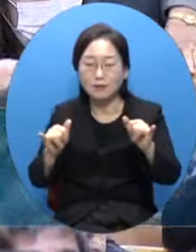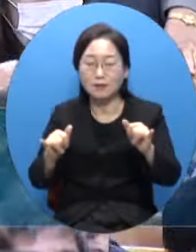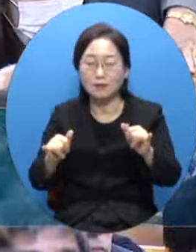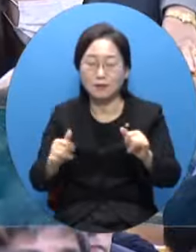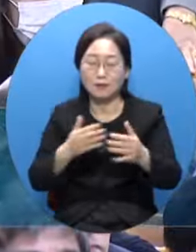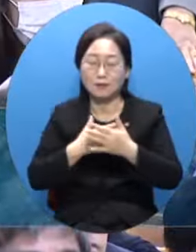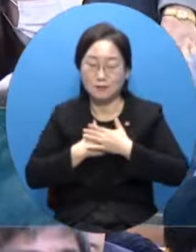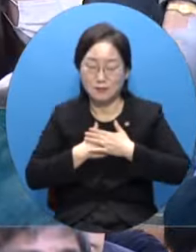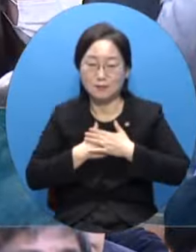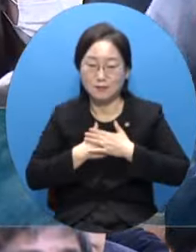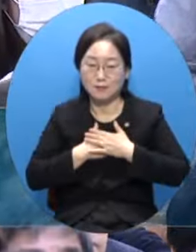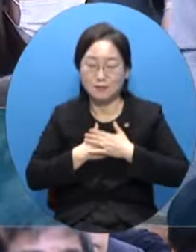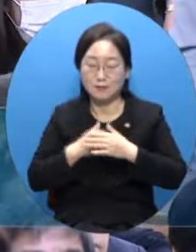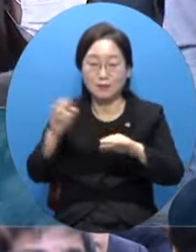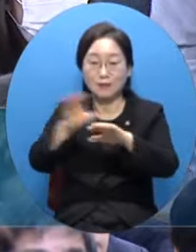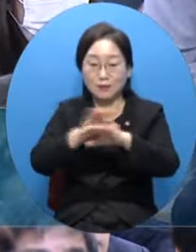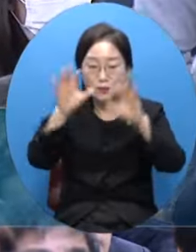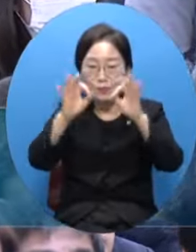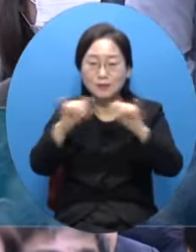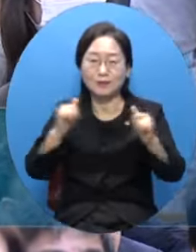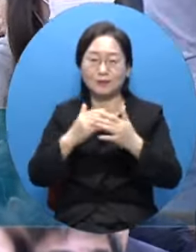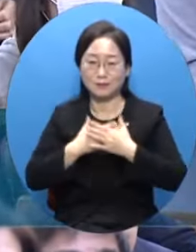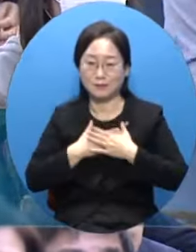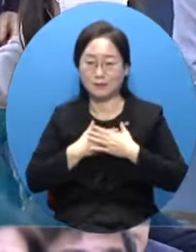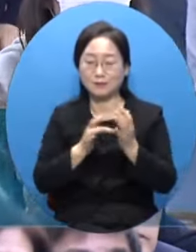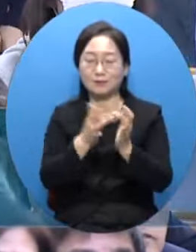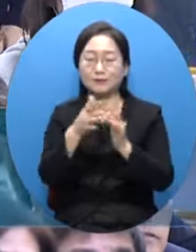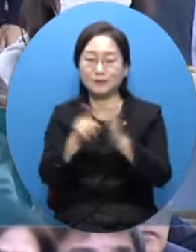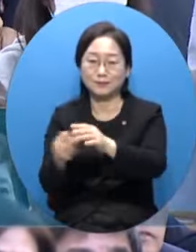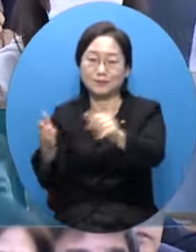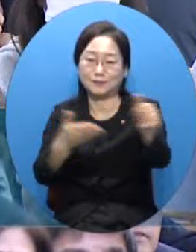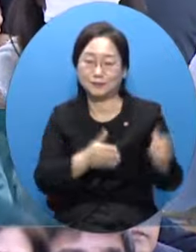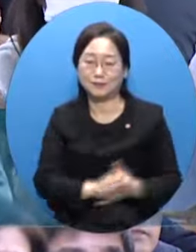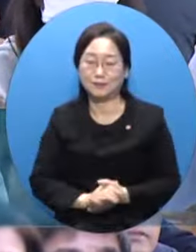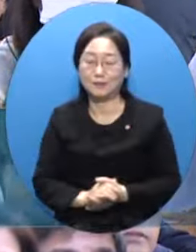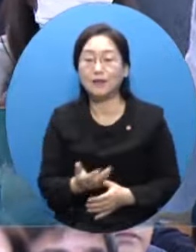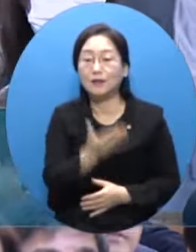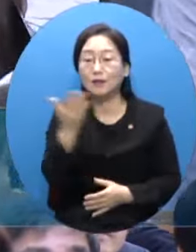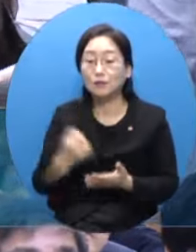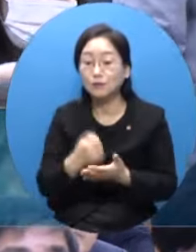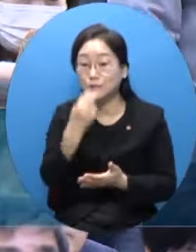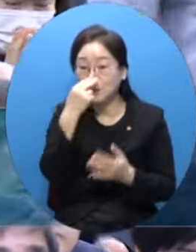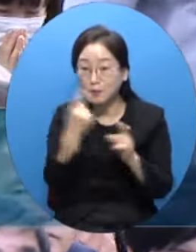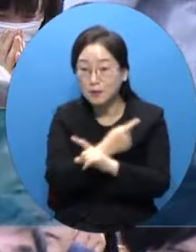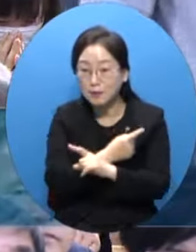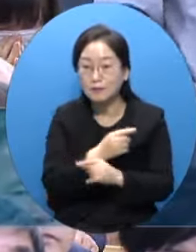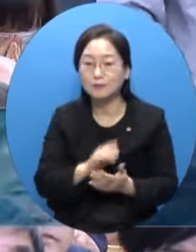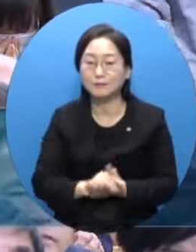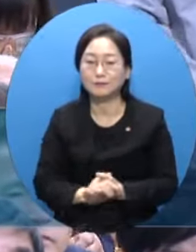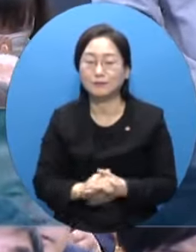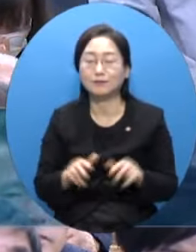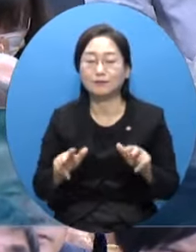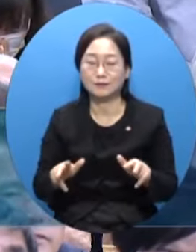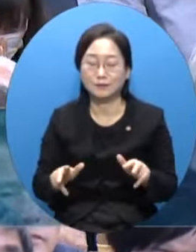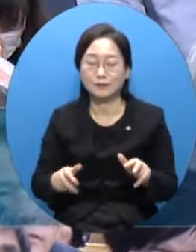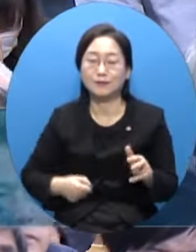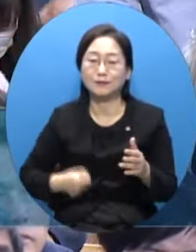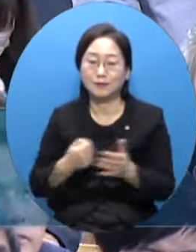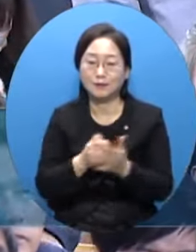앞에서 가슴을 손 얹으시고 인터넷 앞에서 가슴을 손 얹고 예수님을 영접하시기 바랍니다. 여러분의 운명이 바뀌어지는 시간입니다. 이 시간 결단하시고